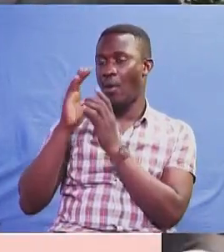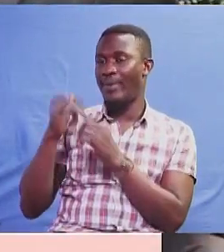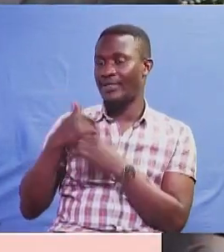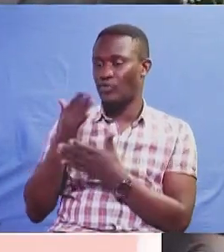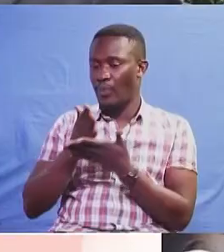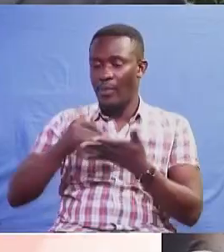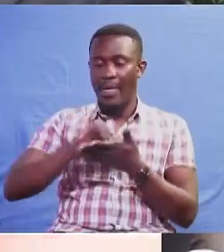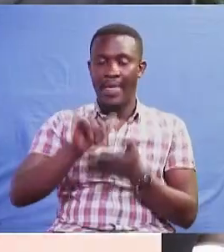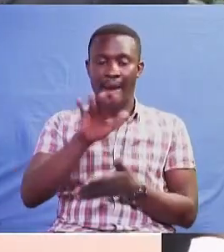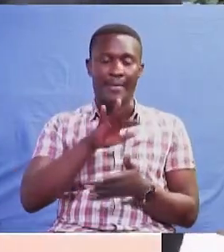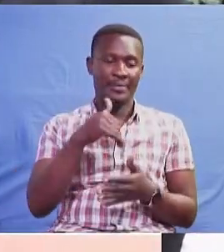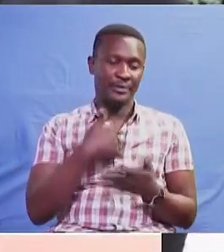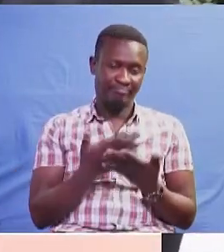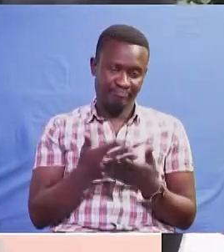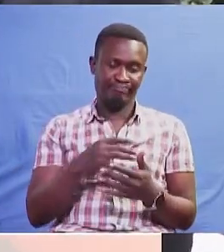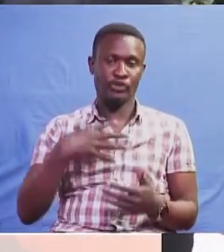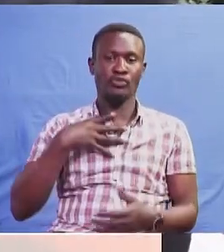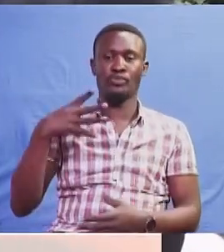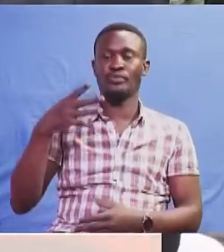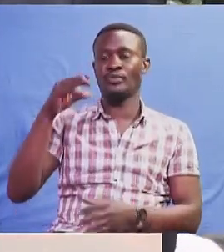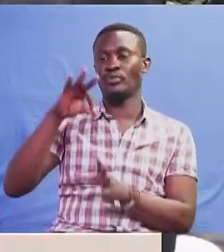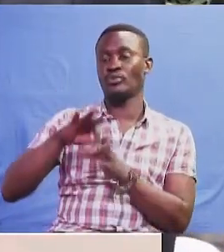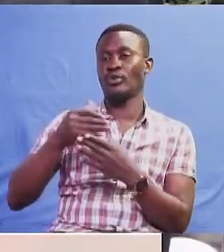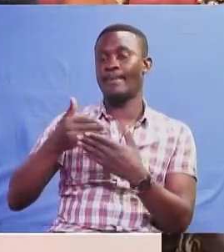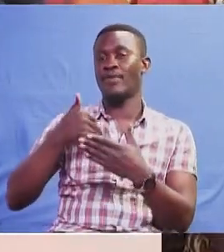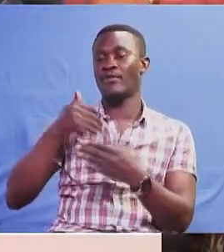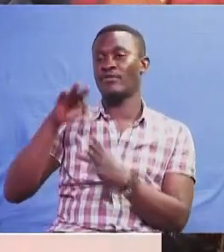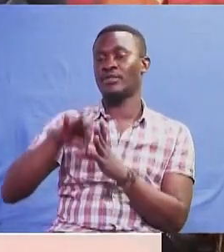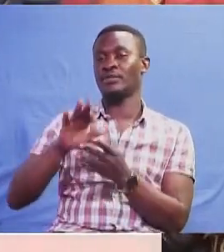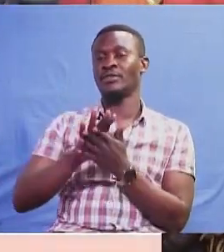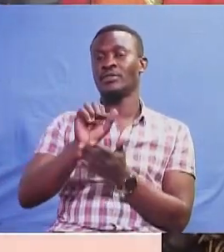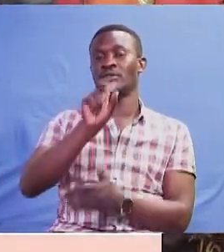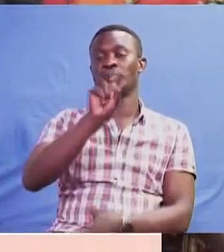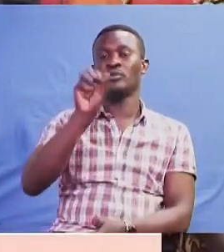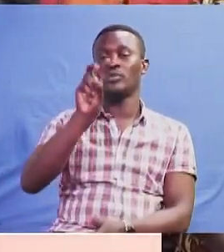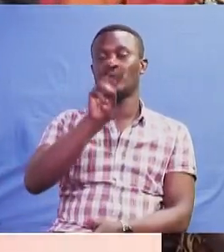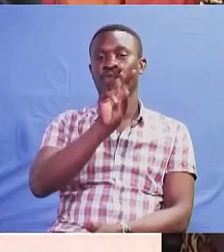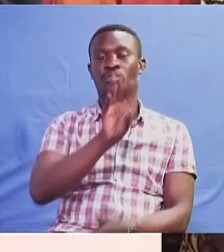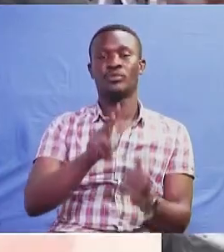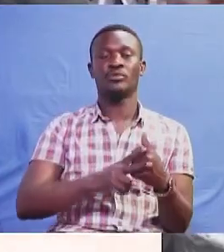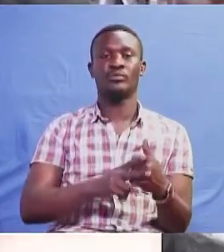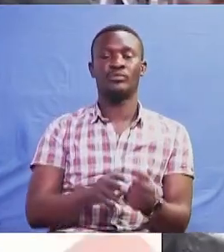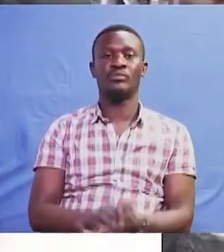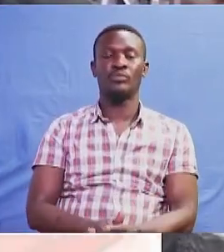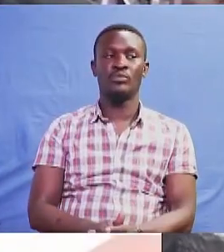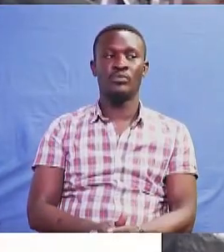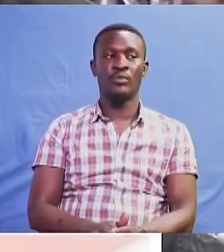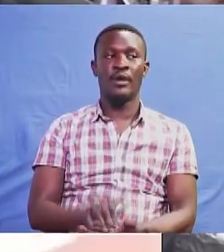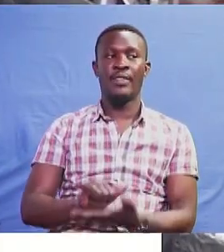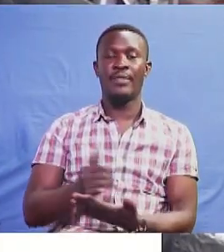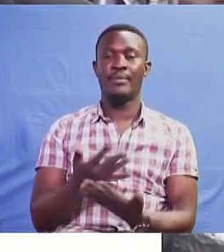hilo lenye utajiri wa kura kabla ya uchaguzi wa mwaka wa 2027. Hiyo